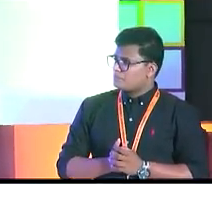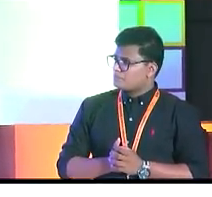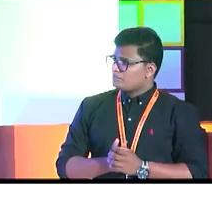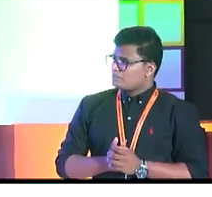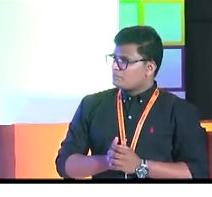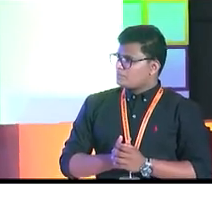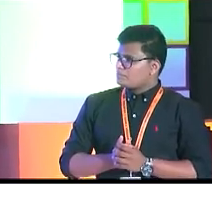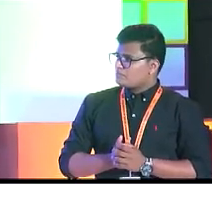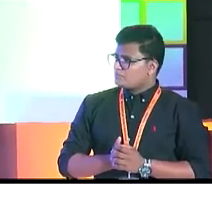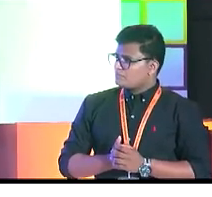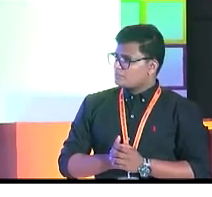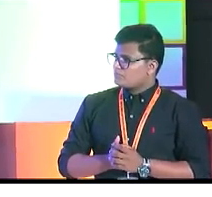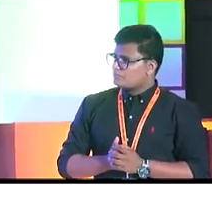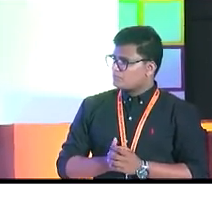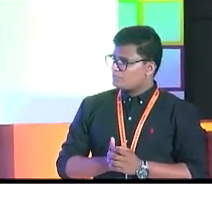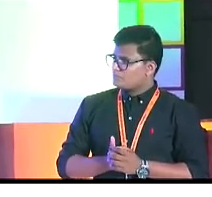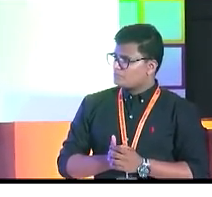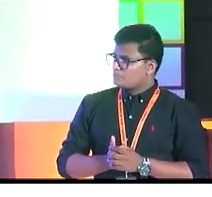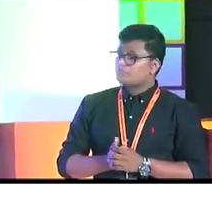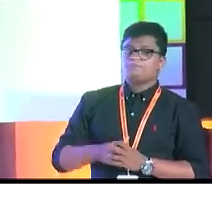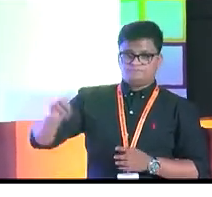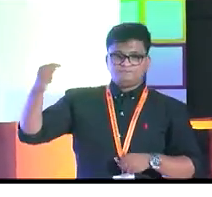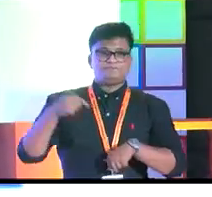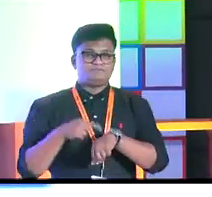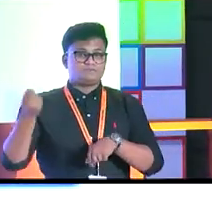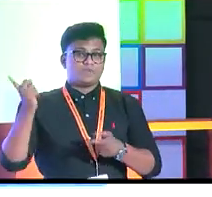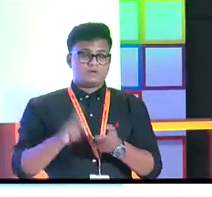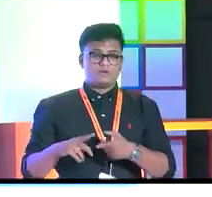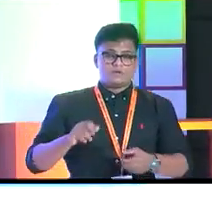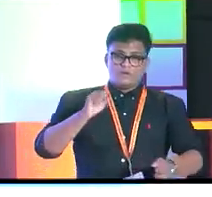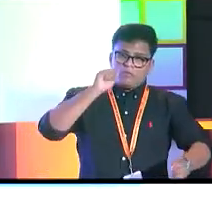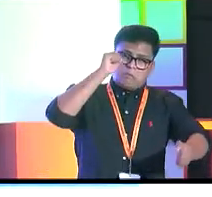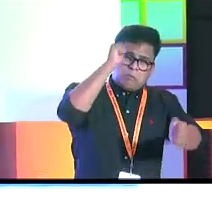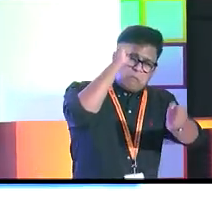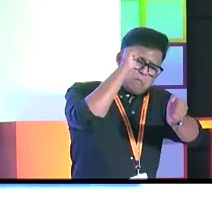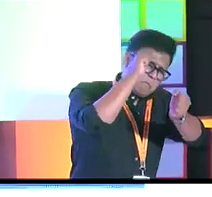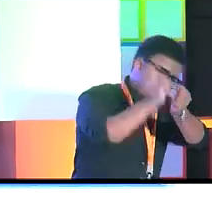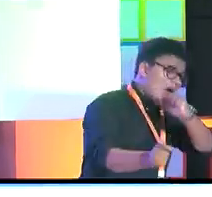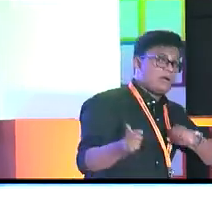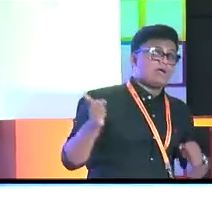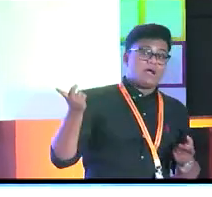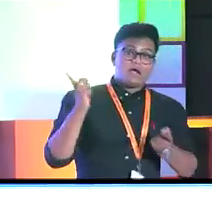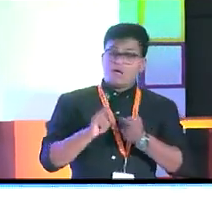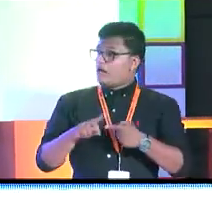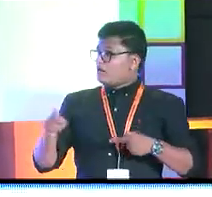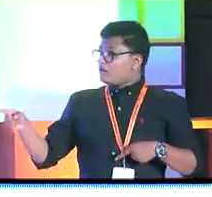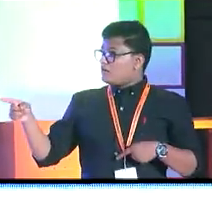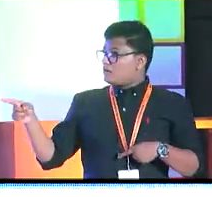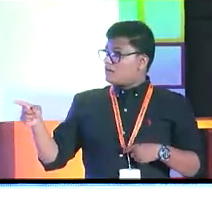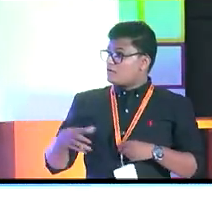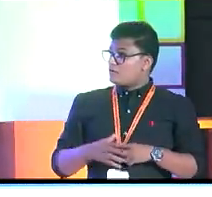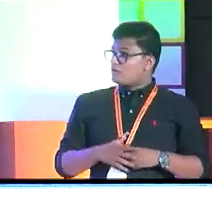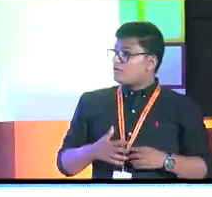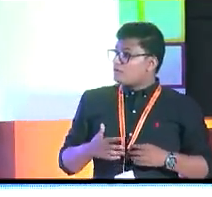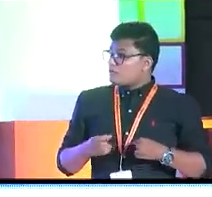आई met with a very massive accident. 12th kiya tha maine us samay aur main chitrahar dekhne ke liye